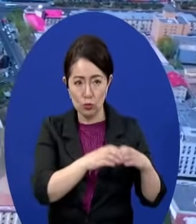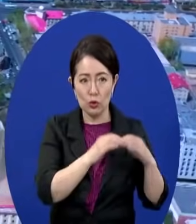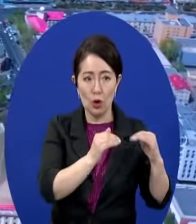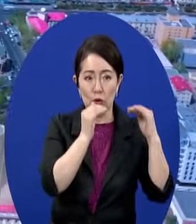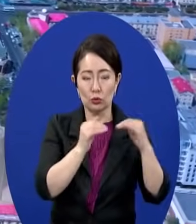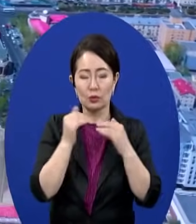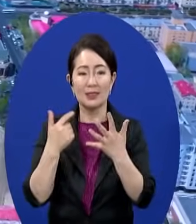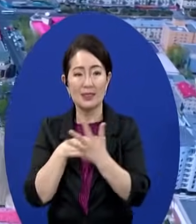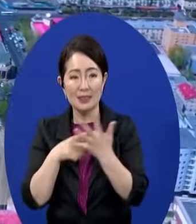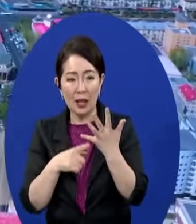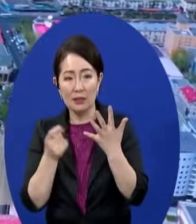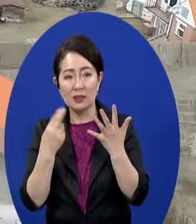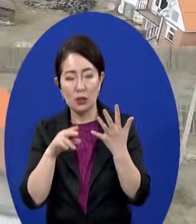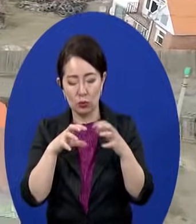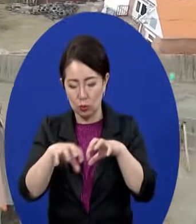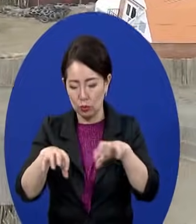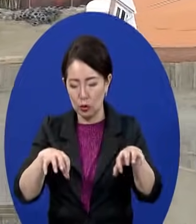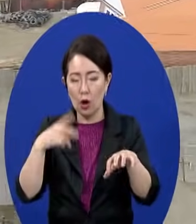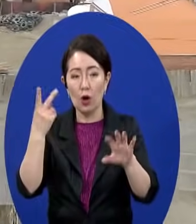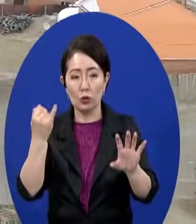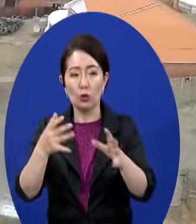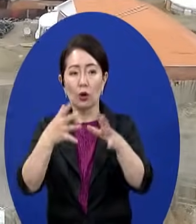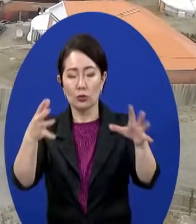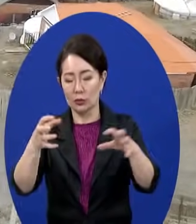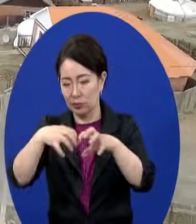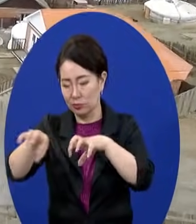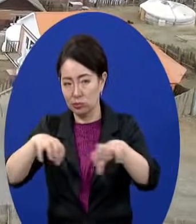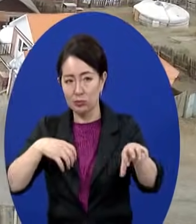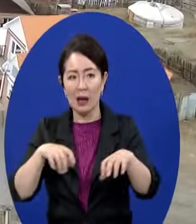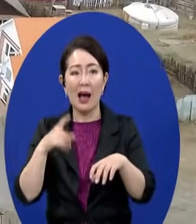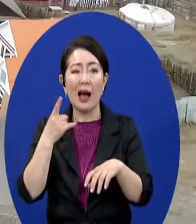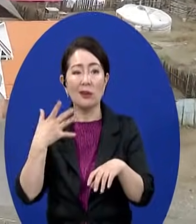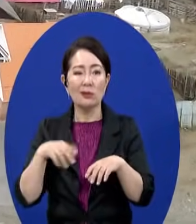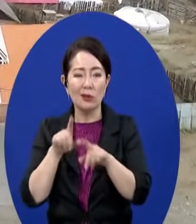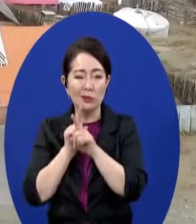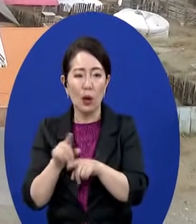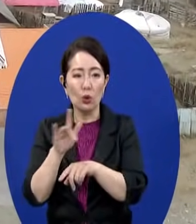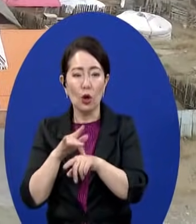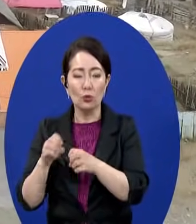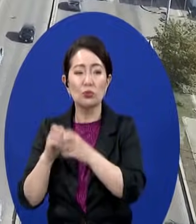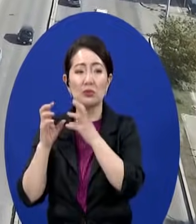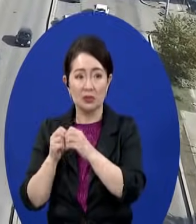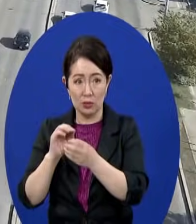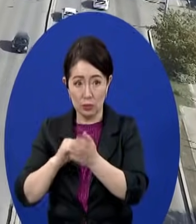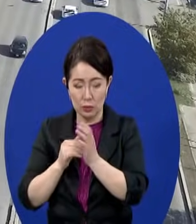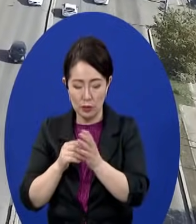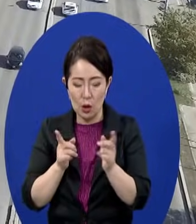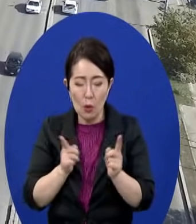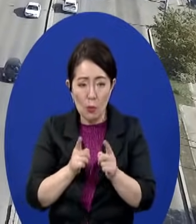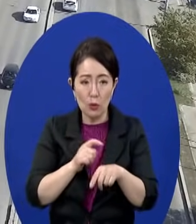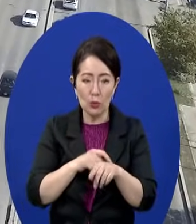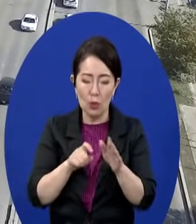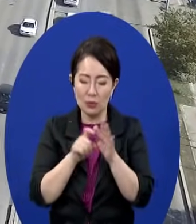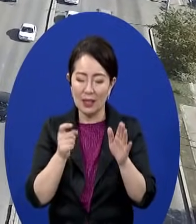5 дид төв, 26 олон нийтийн төв, 15 дагуул хот бий болгоно гэж урт хугацаанд төлөвлөсөн байна. Харин богино хугацаанд дид